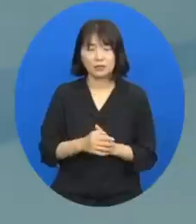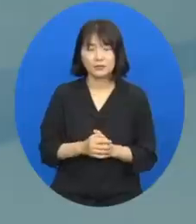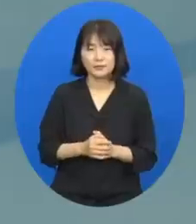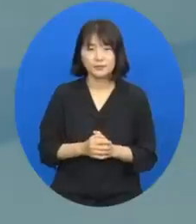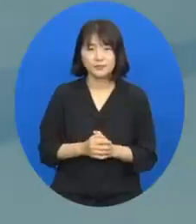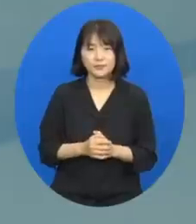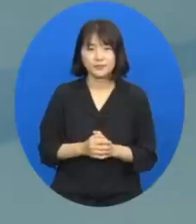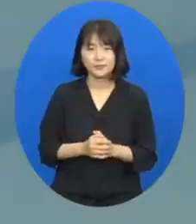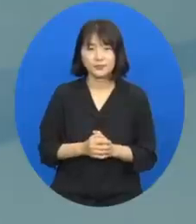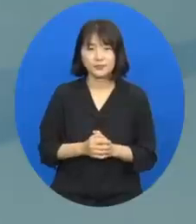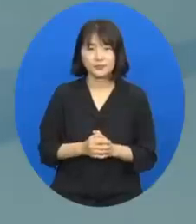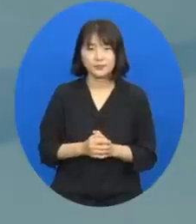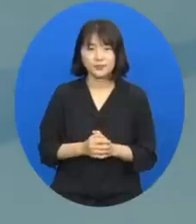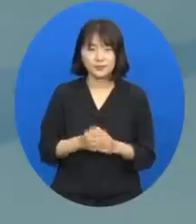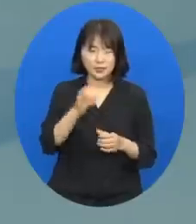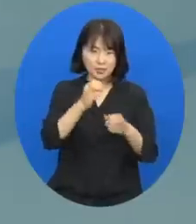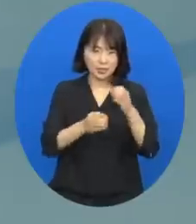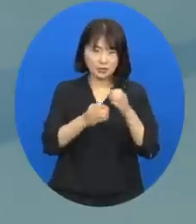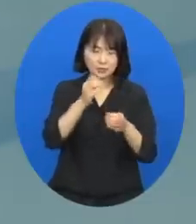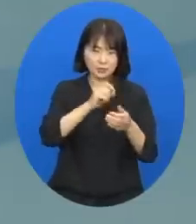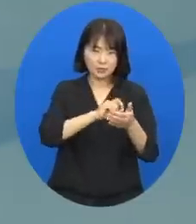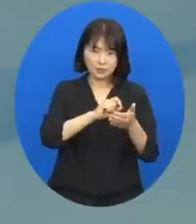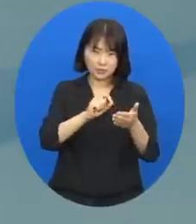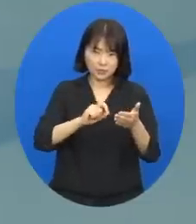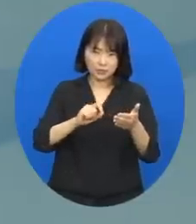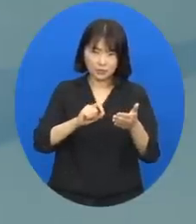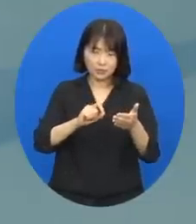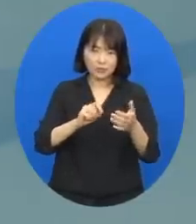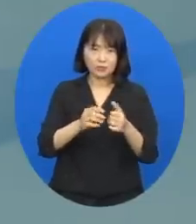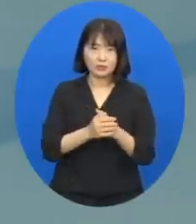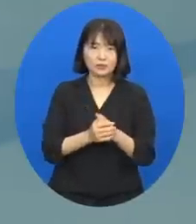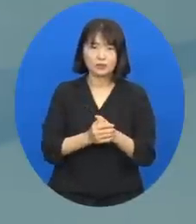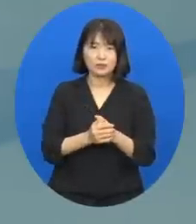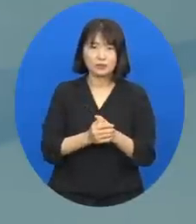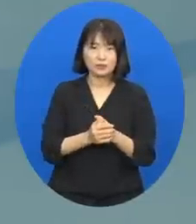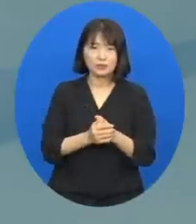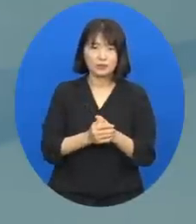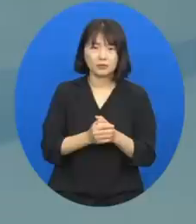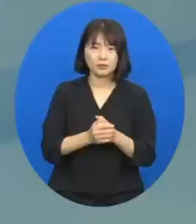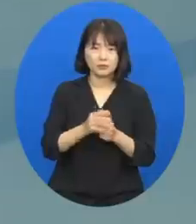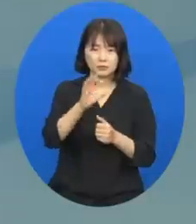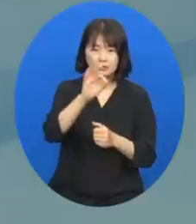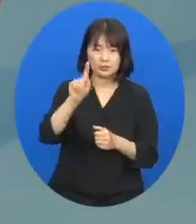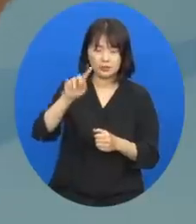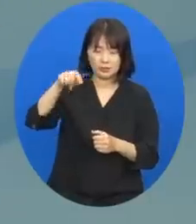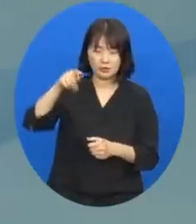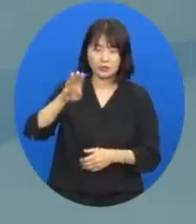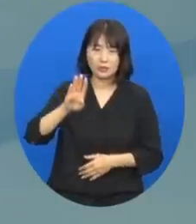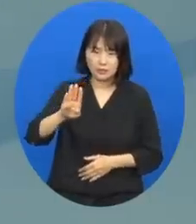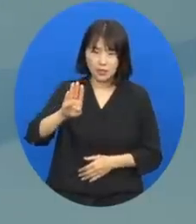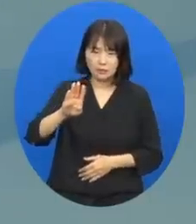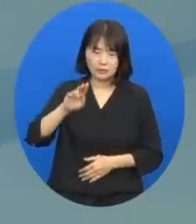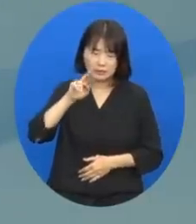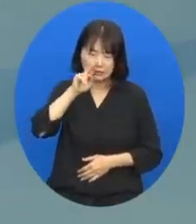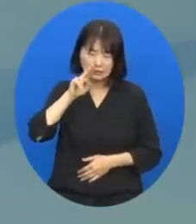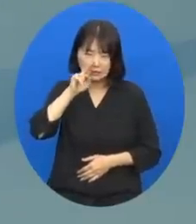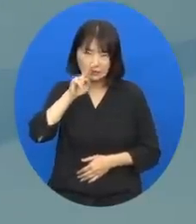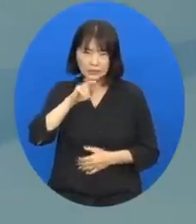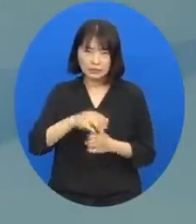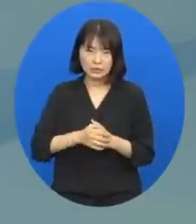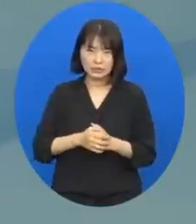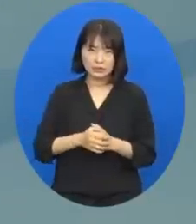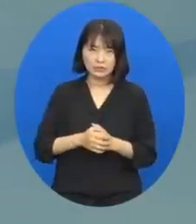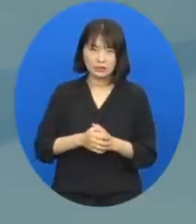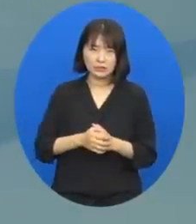합니다 세상에 정말 소위 형 동하고 부자들 잘난 사람들을 보면서 시 생얼에